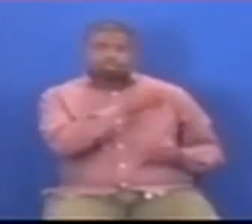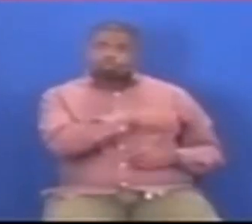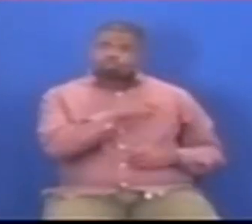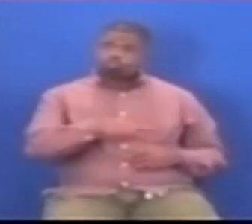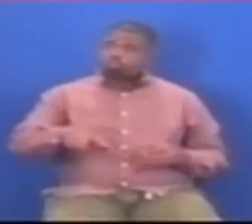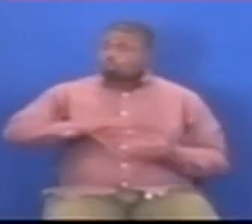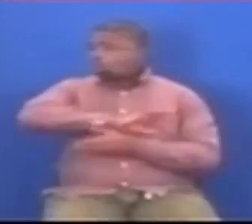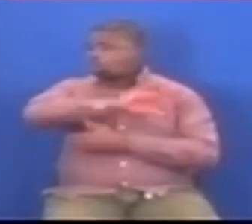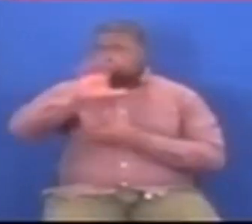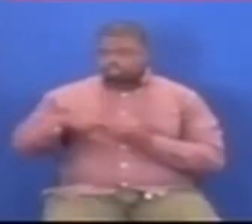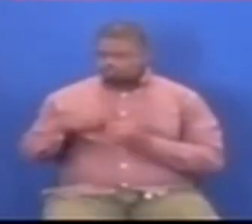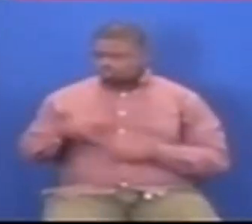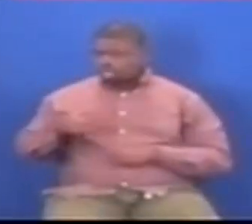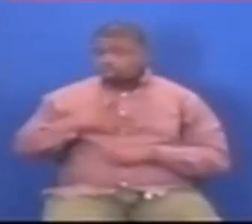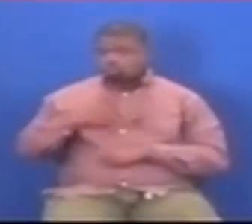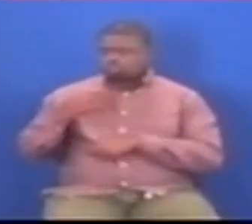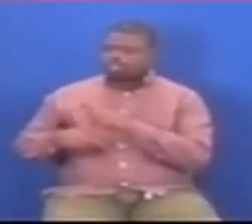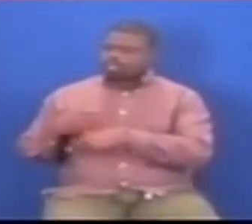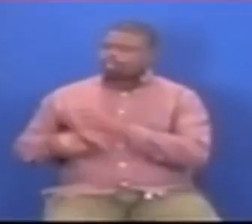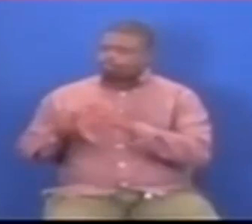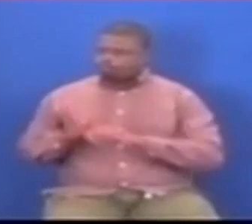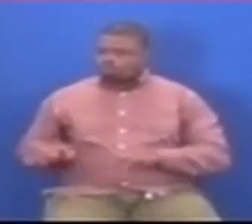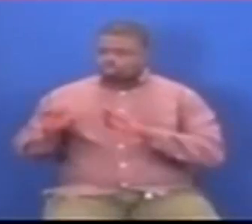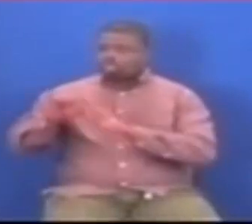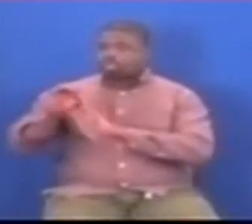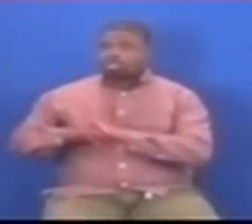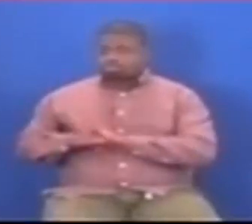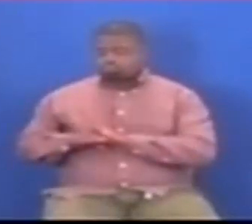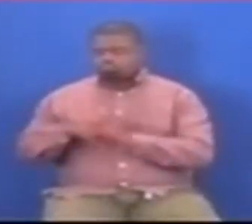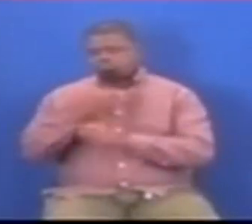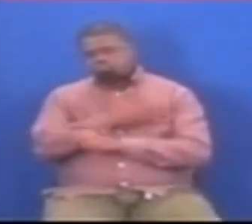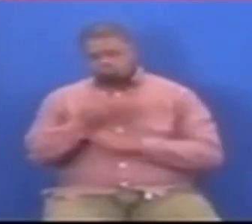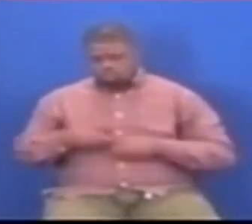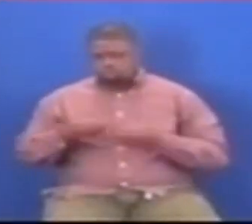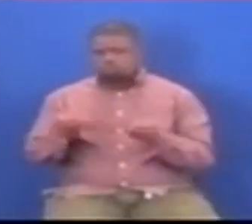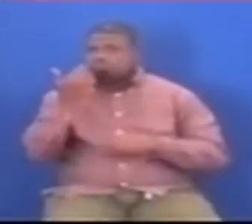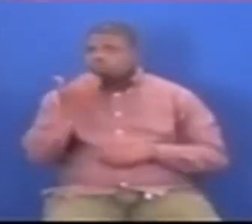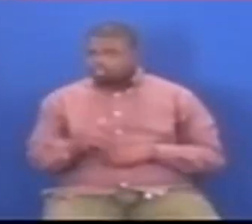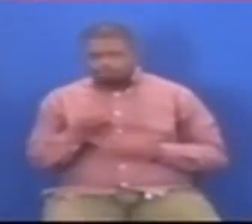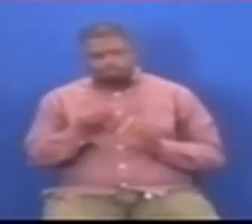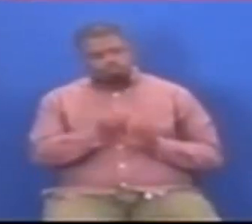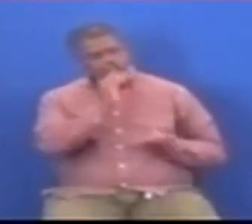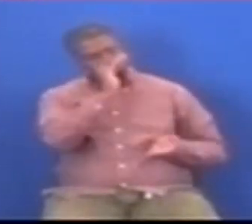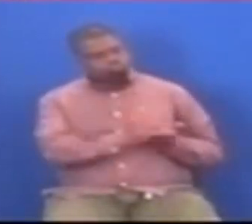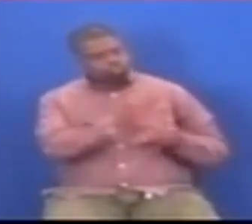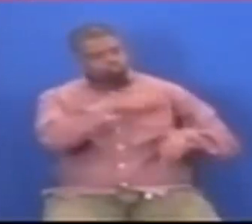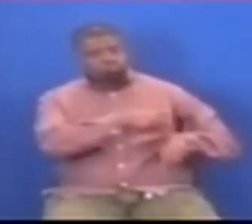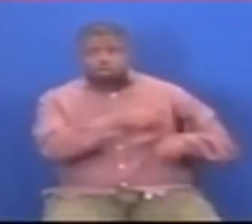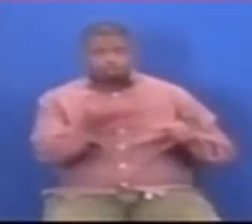wote kuwa wizara yangu itaendelea kuboresha taratibu za utoaji wa huduma hii muhimu, ikiwemo kupunguza